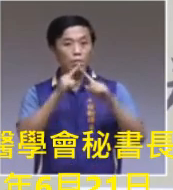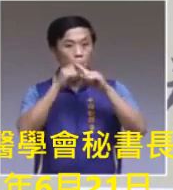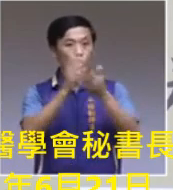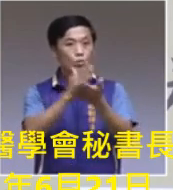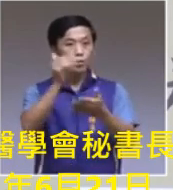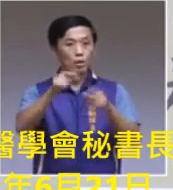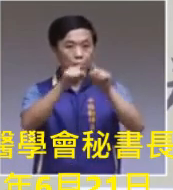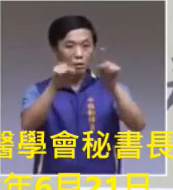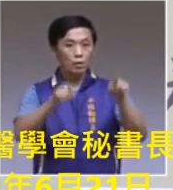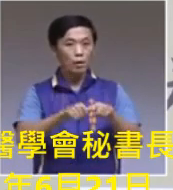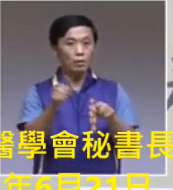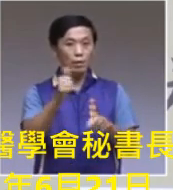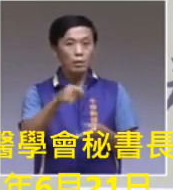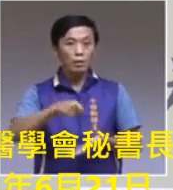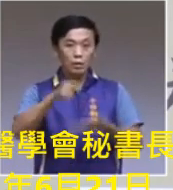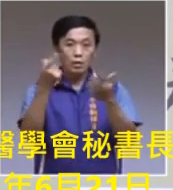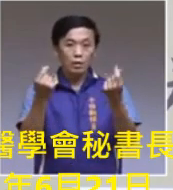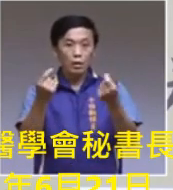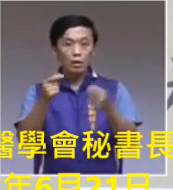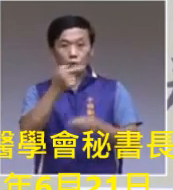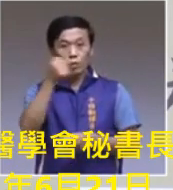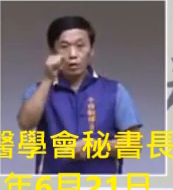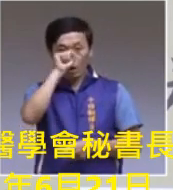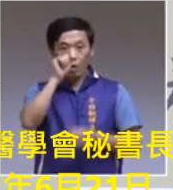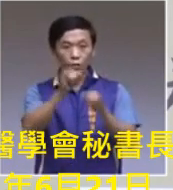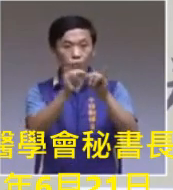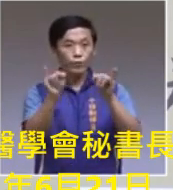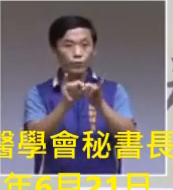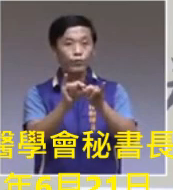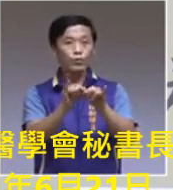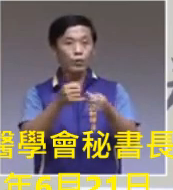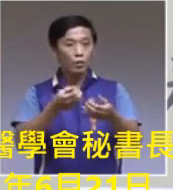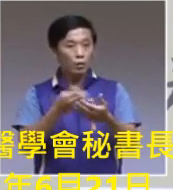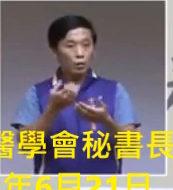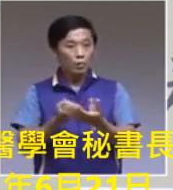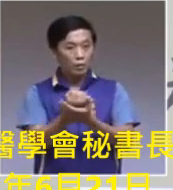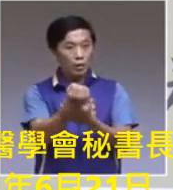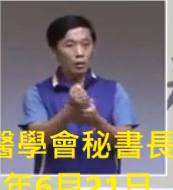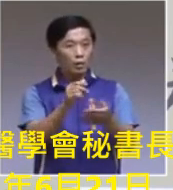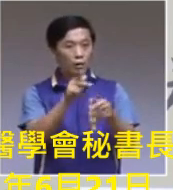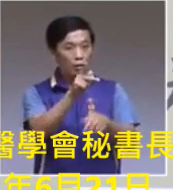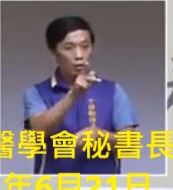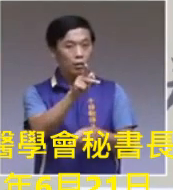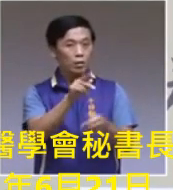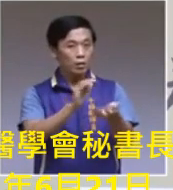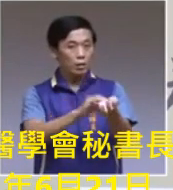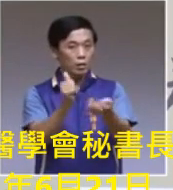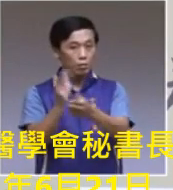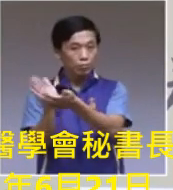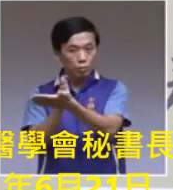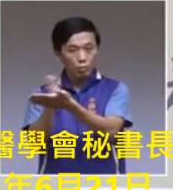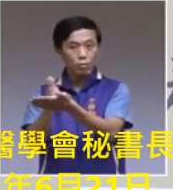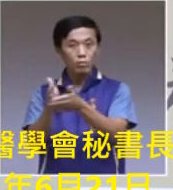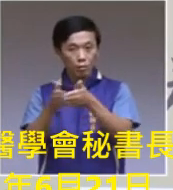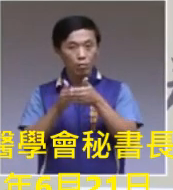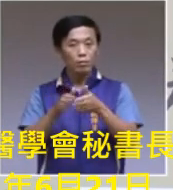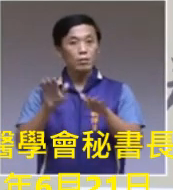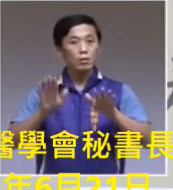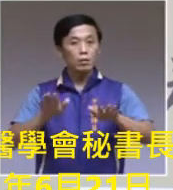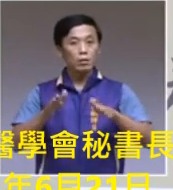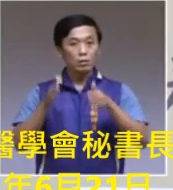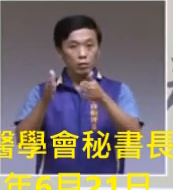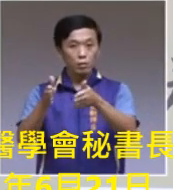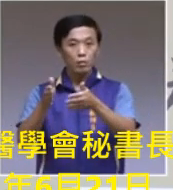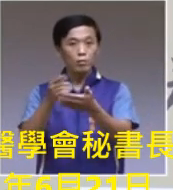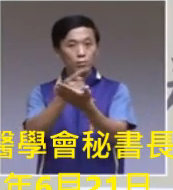最好能够再经过妇产科的医师来进行评估所以我们今天也会跟所有